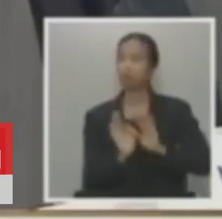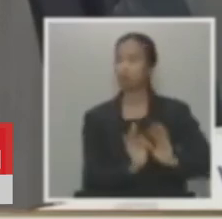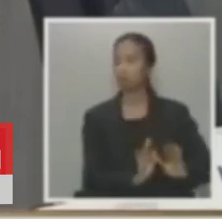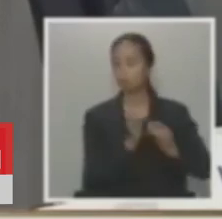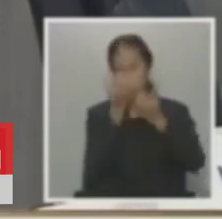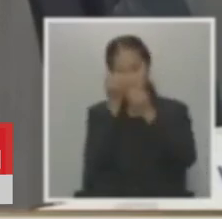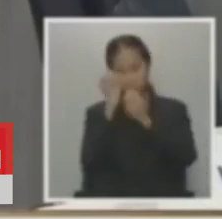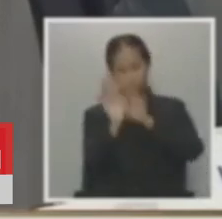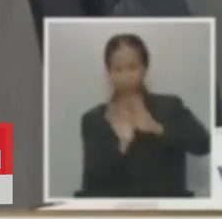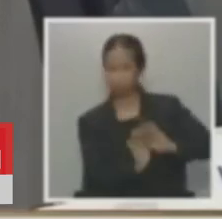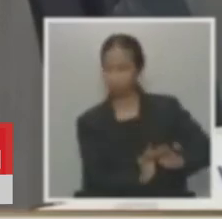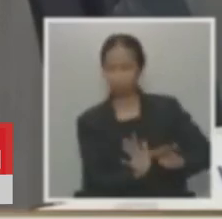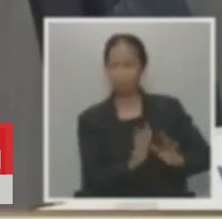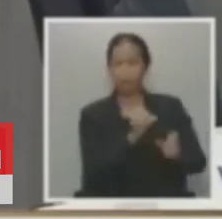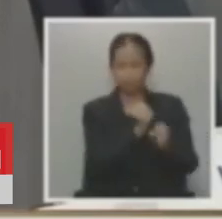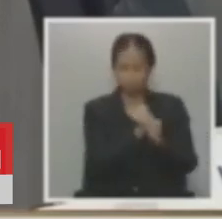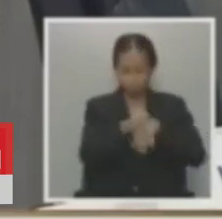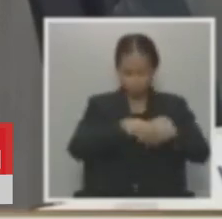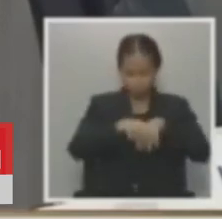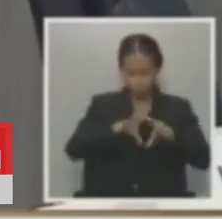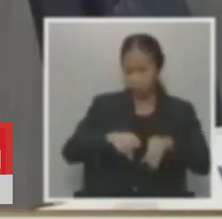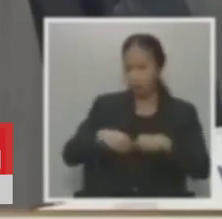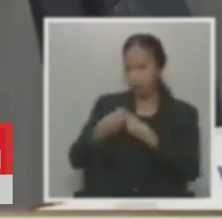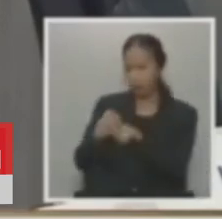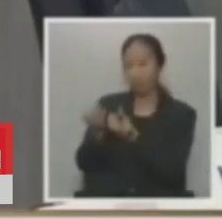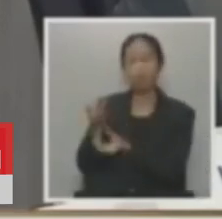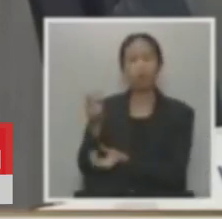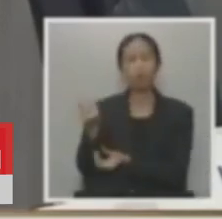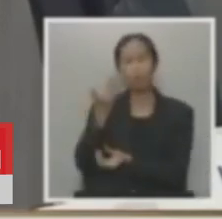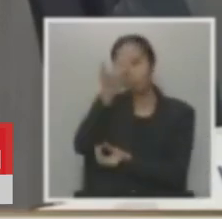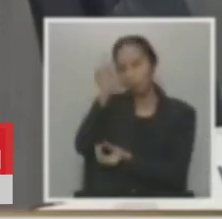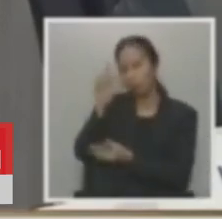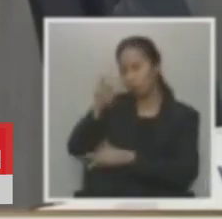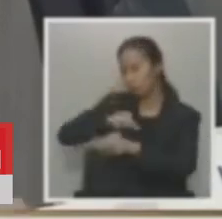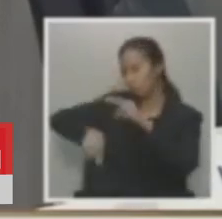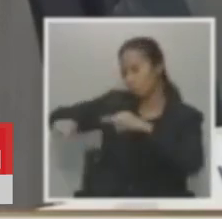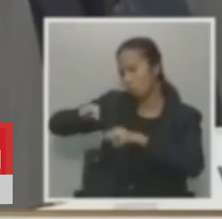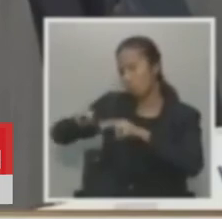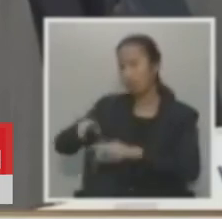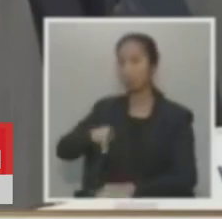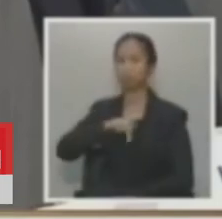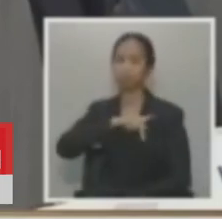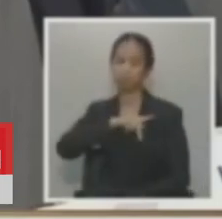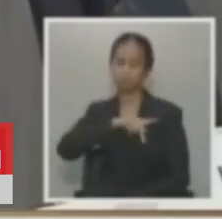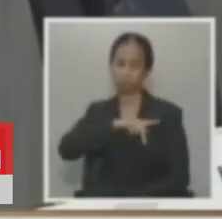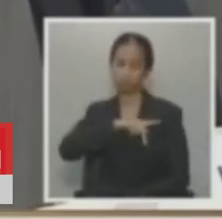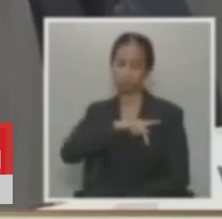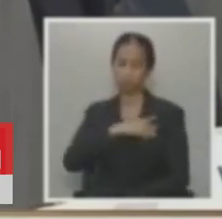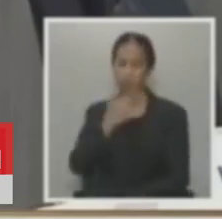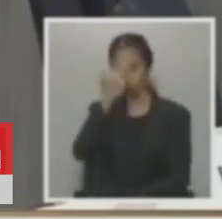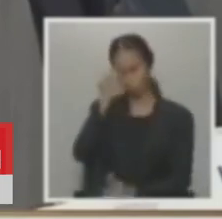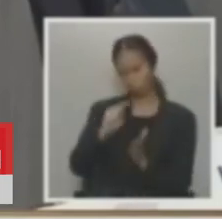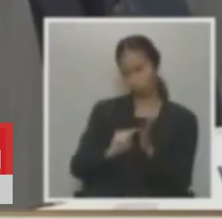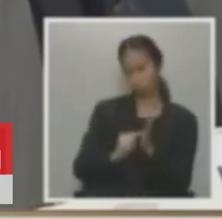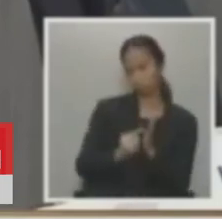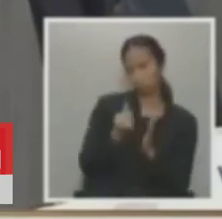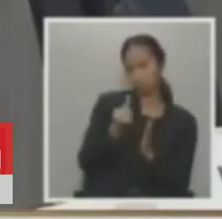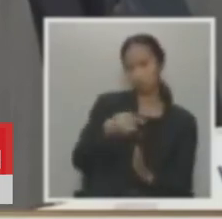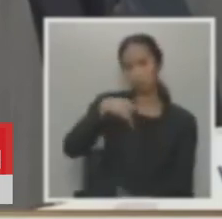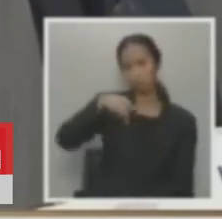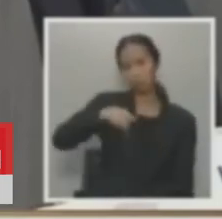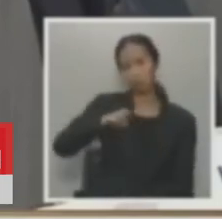ยปล่อยมันออกมาเพื่อที่จะดูแลพระพุทธศาสนาซึ่งมีเพียงฉบับแรกคือพ.ร.บ.ส